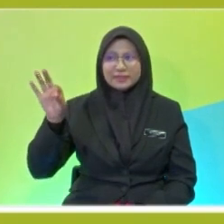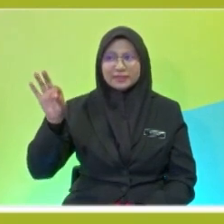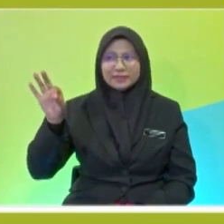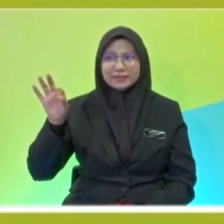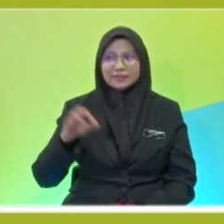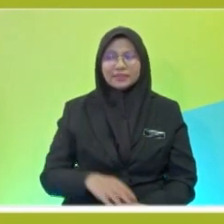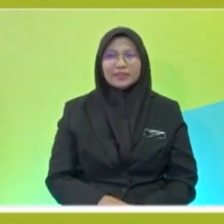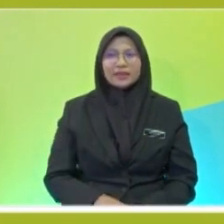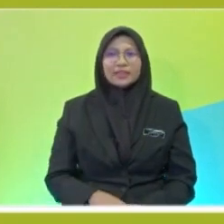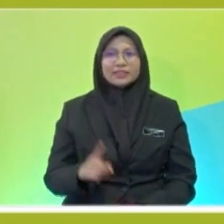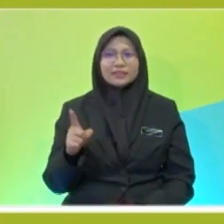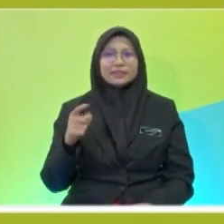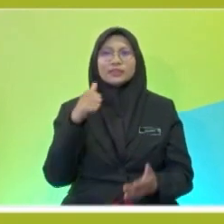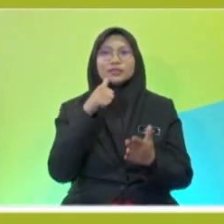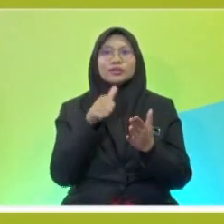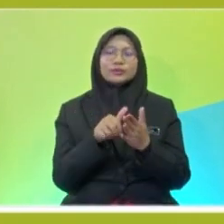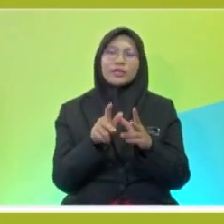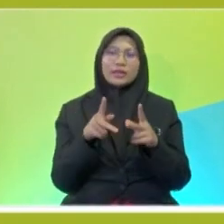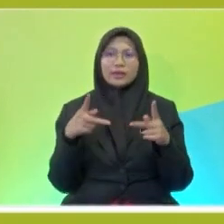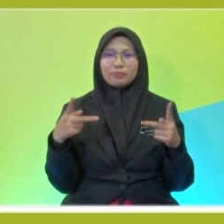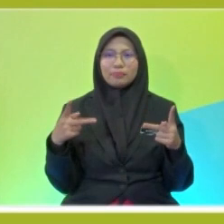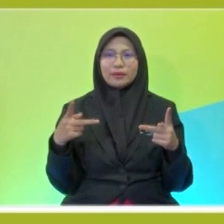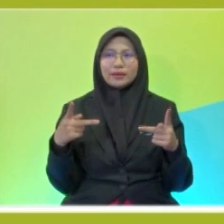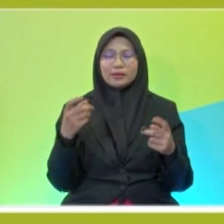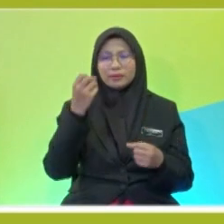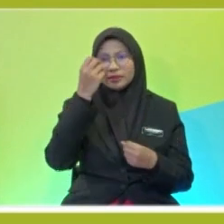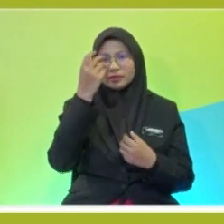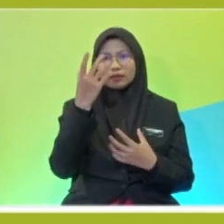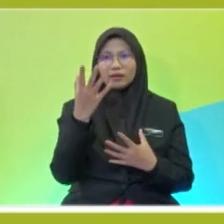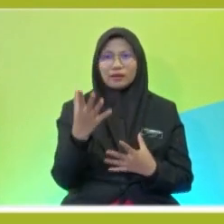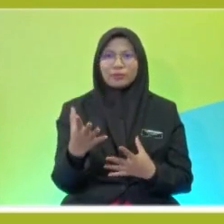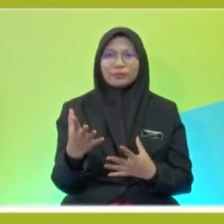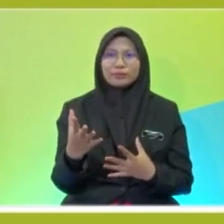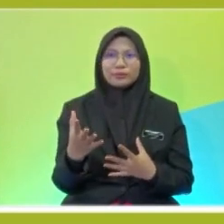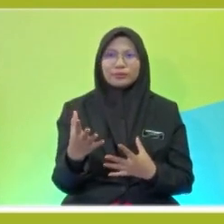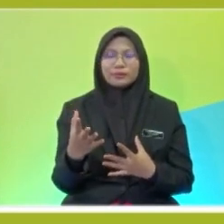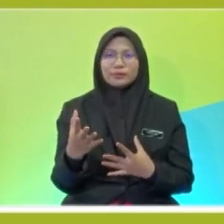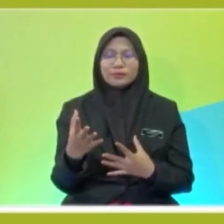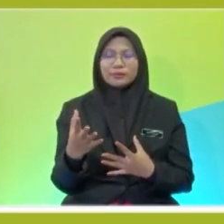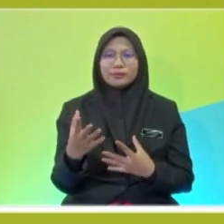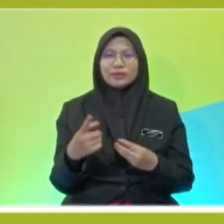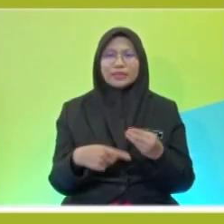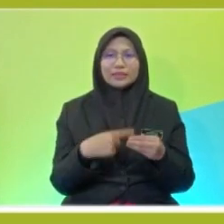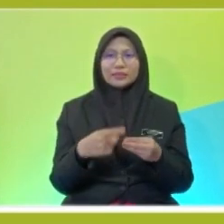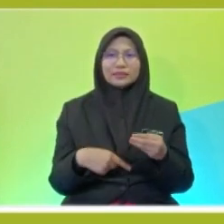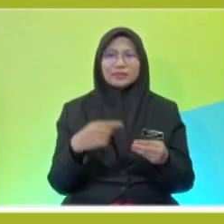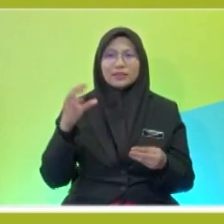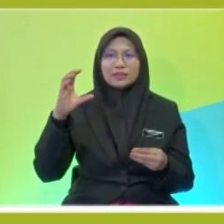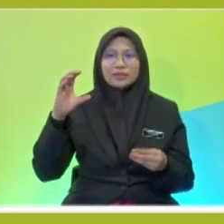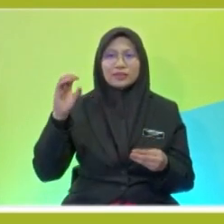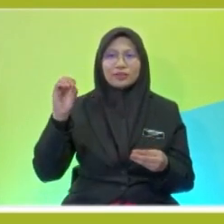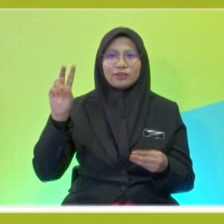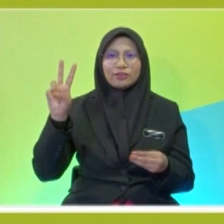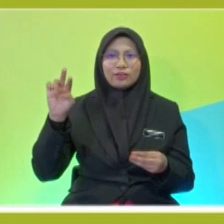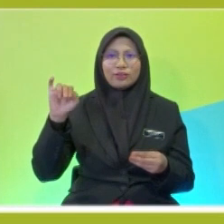banyak kereta-keretaan obat yang menunjukkan tentang apa yang demi Kowi 19 yang telah sama-sama kita tempuhi jadi daripada